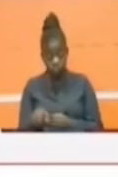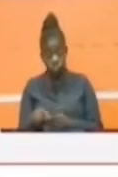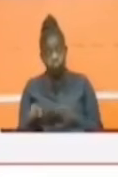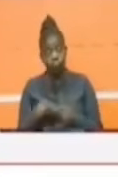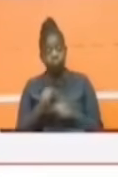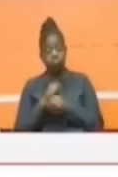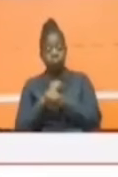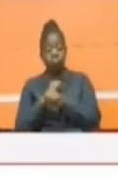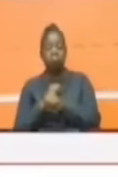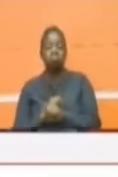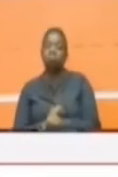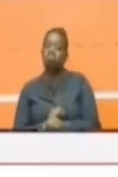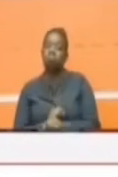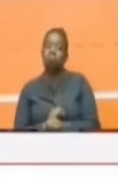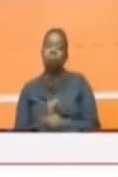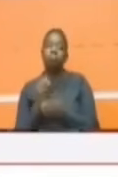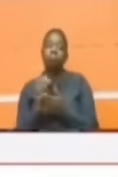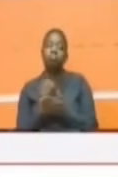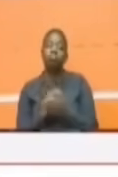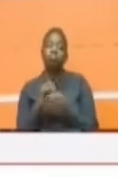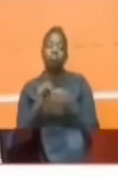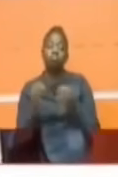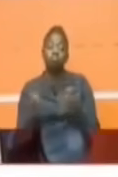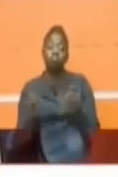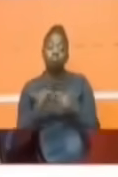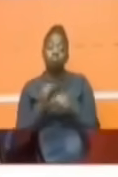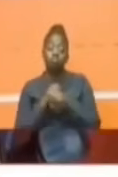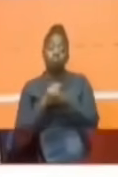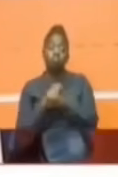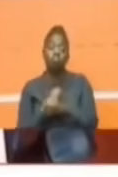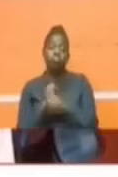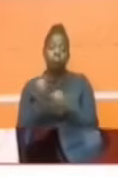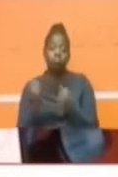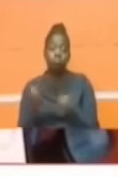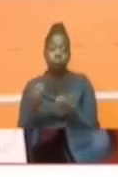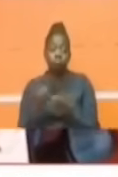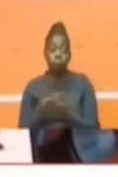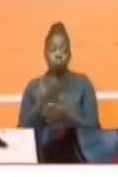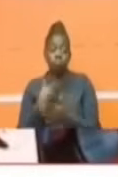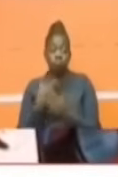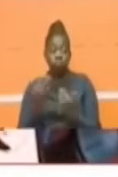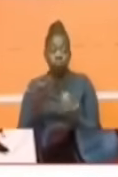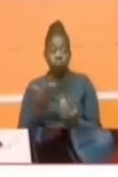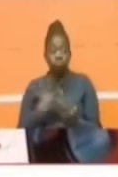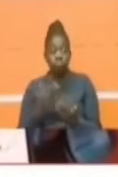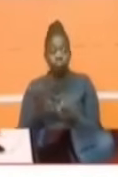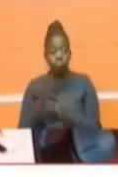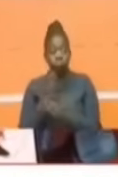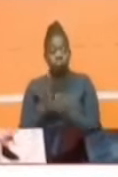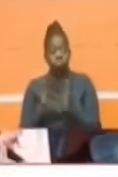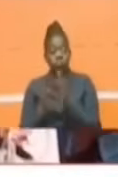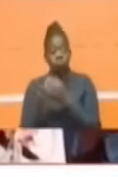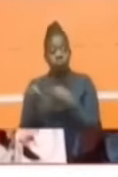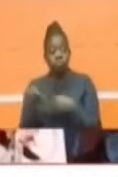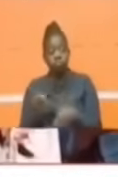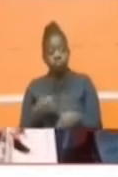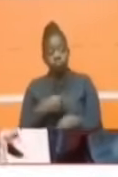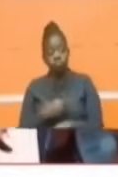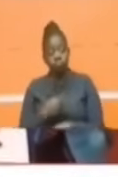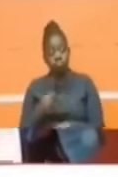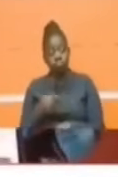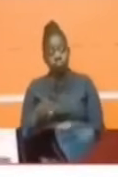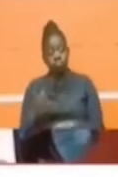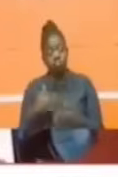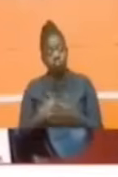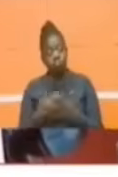kuba defendinga. Wango mana gulugromu titi ibia. Tisente wezili katinzenga wa inahaduwea. Nangamba ya mama wange ni vanasi